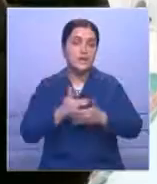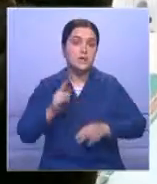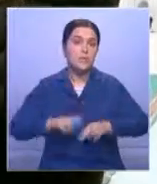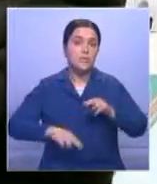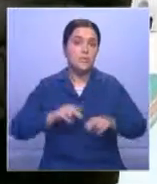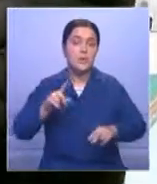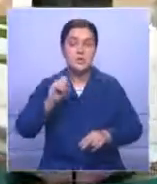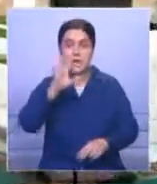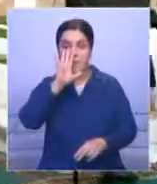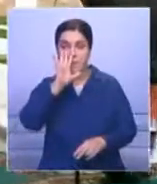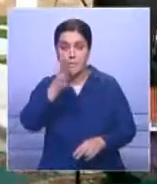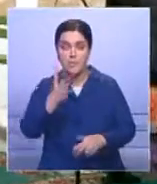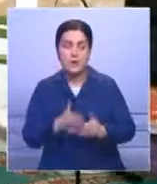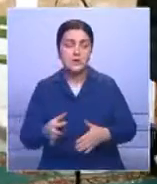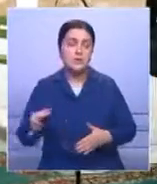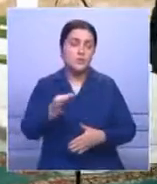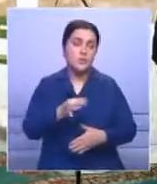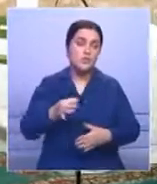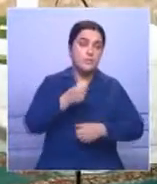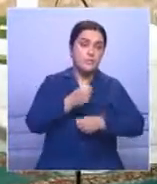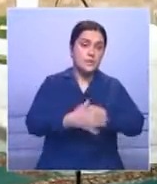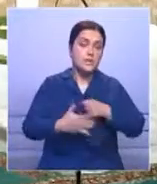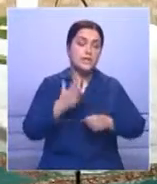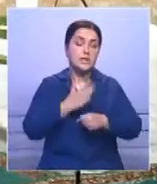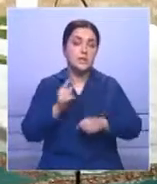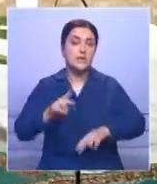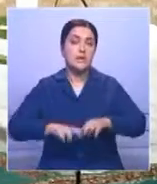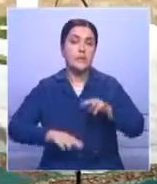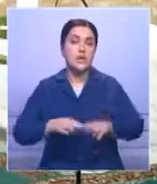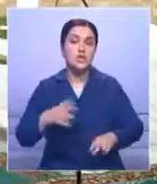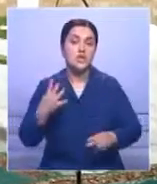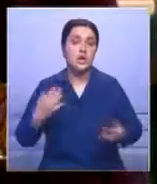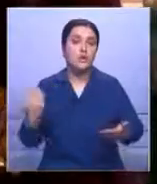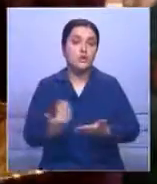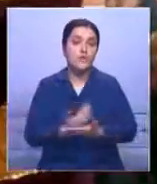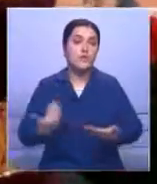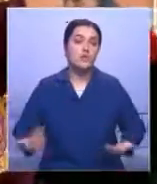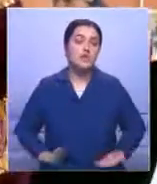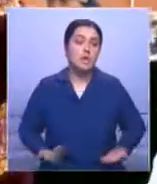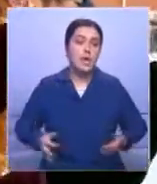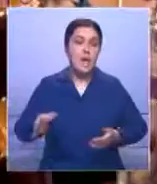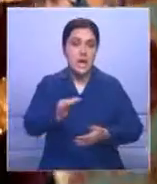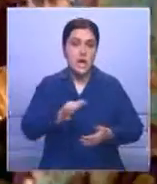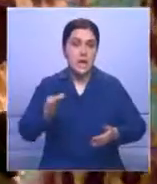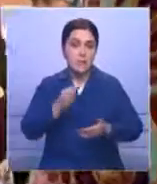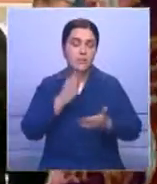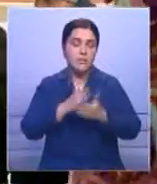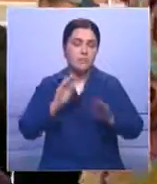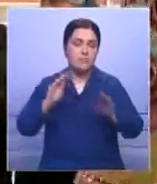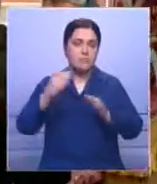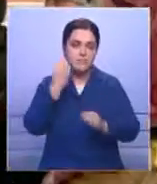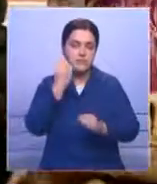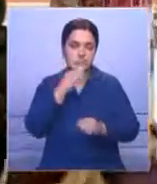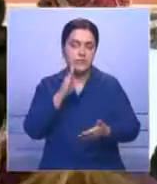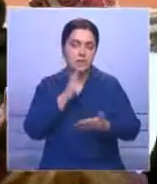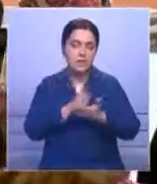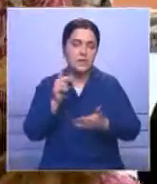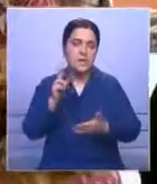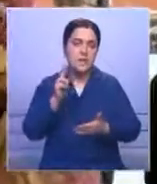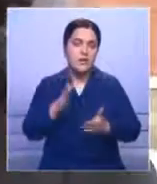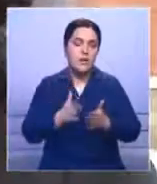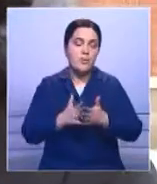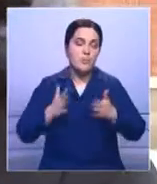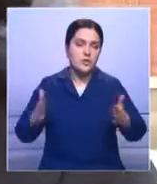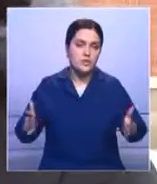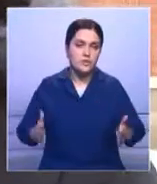за последние 5 лет в областном центре появилось 4 новых жилых массива с современной архитектурой и внушительными по квадратуре